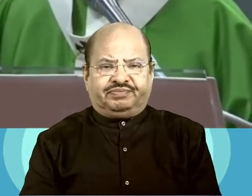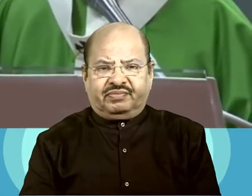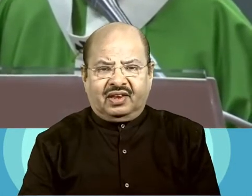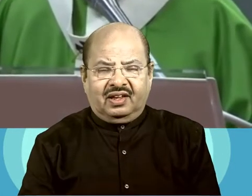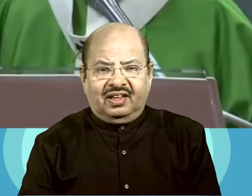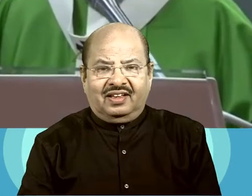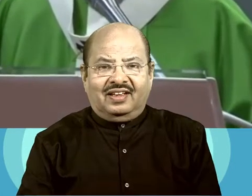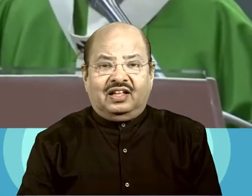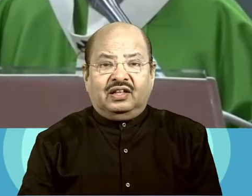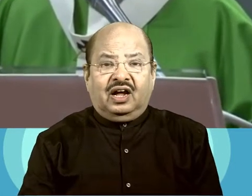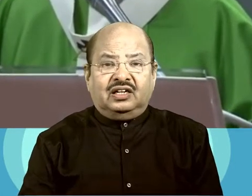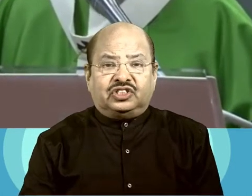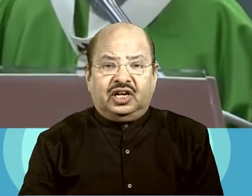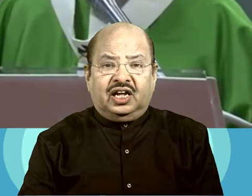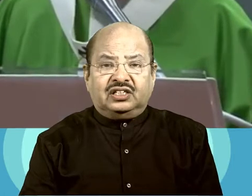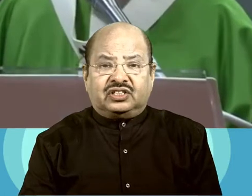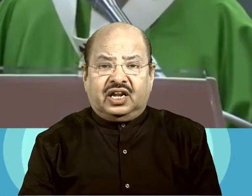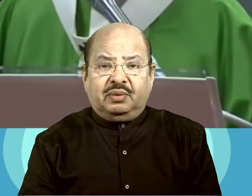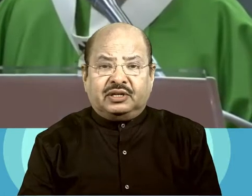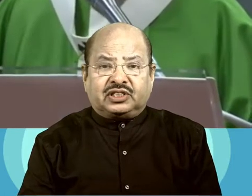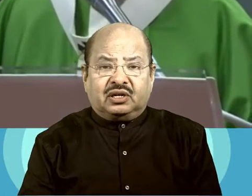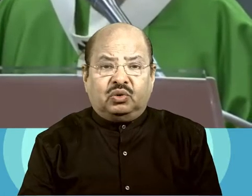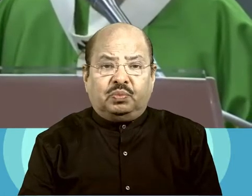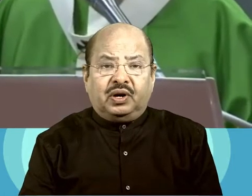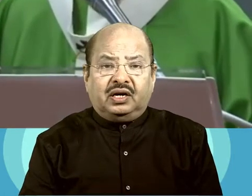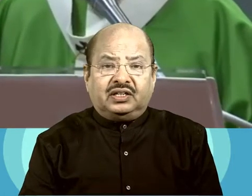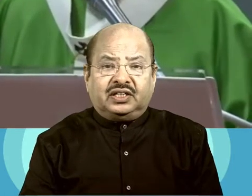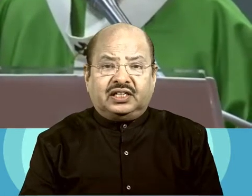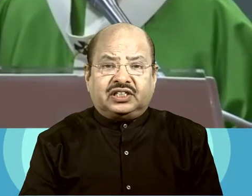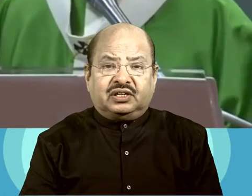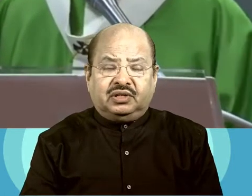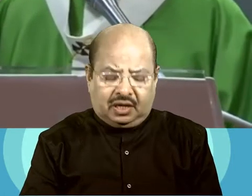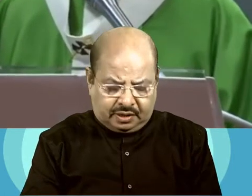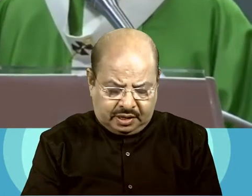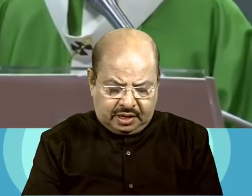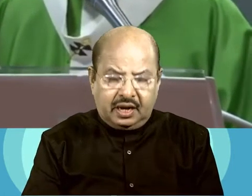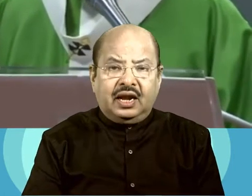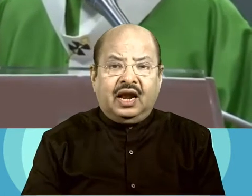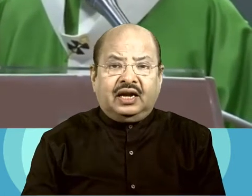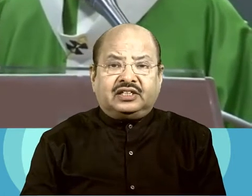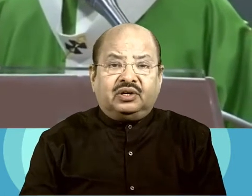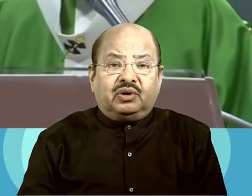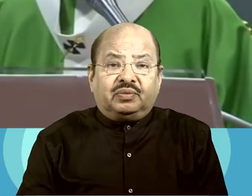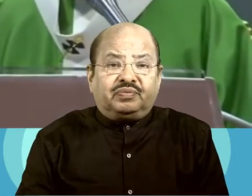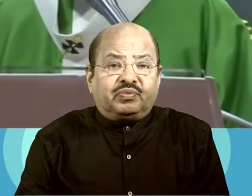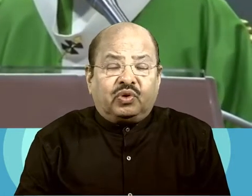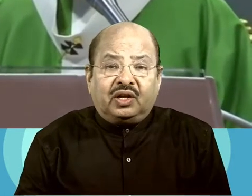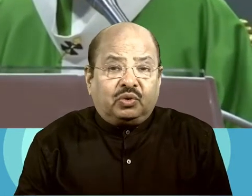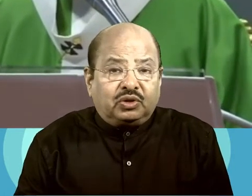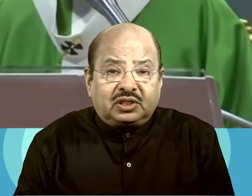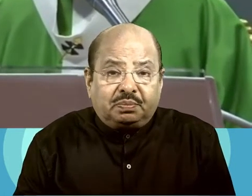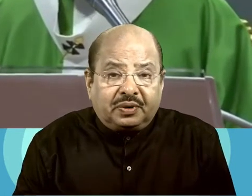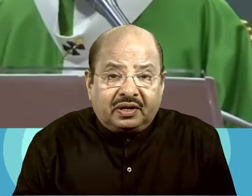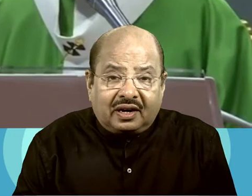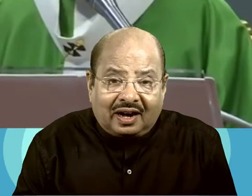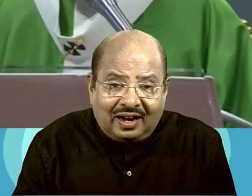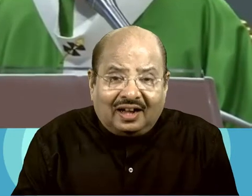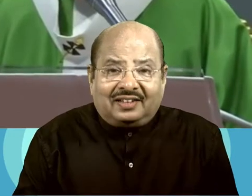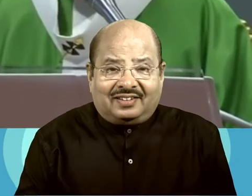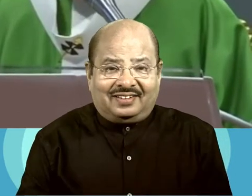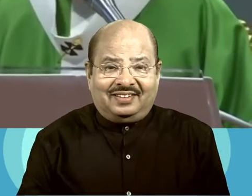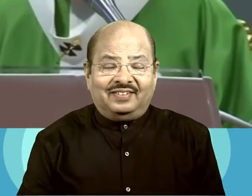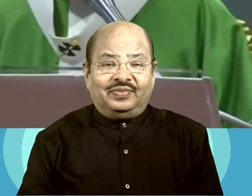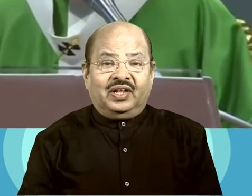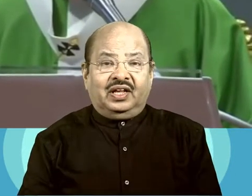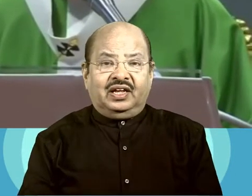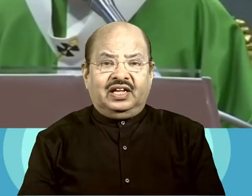കഴിയും. എന്നാൽ ചില സ്ത്രീപക്ഷ ഗ്രൂപ്പുകൾ നിർദ്ദേശിക്കുന്ന എല്ലാറ്റിനോടും ഉള്ള യോജിപ്പ് അല്ല